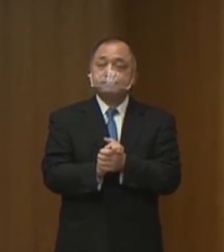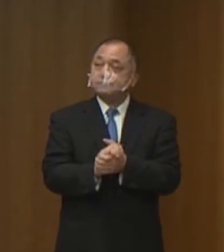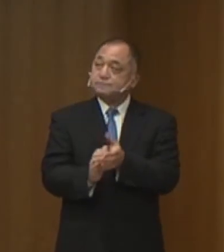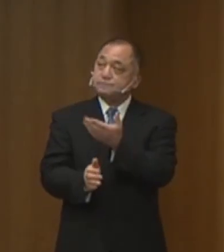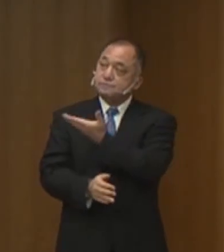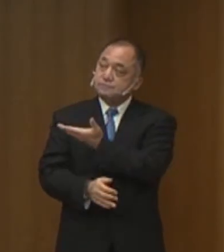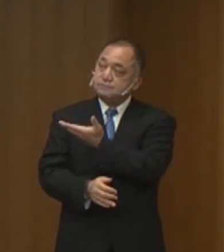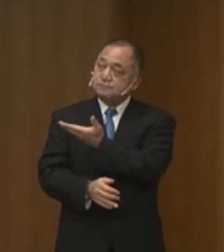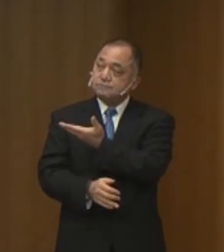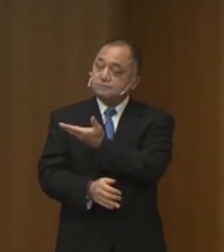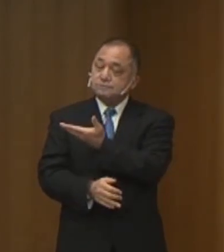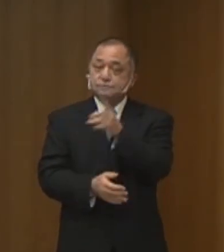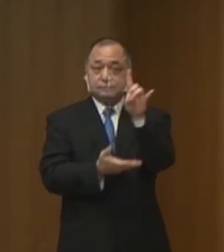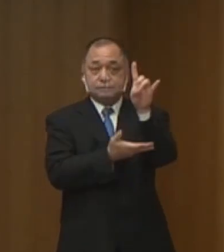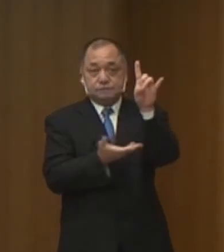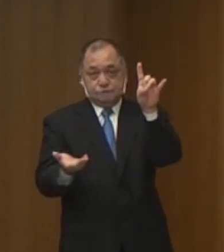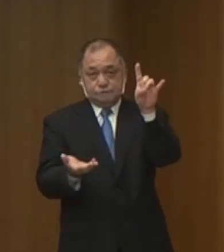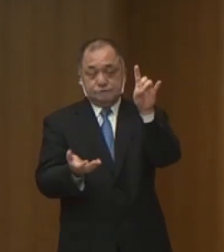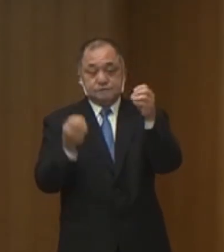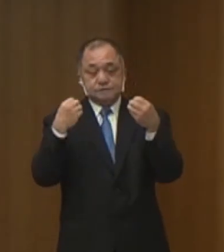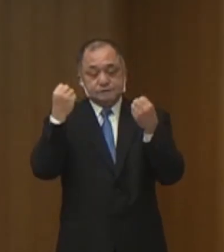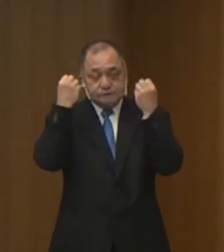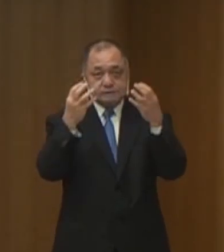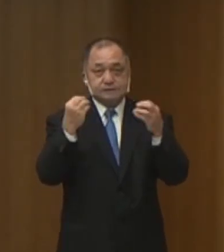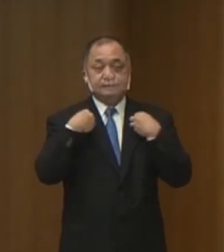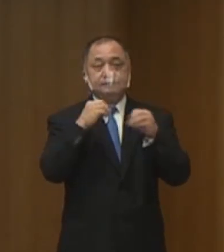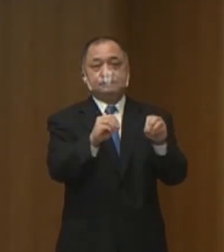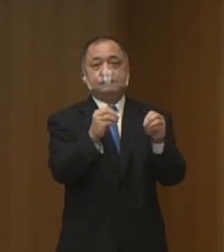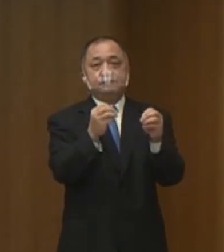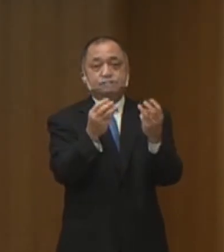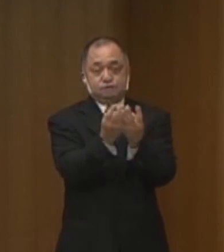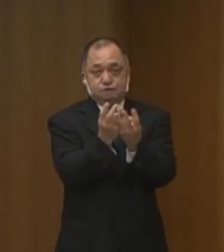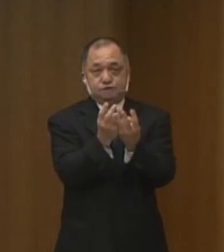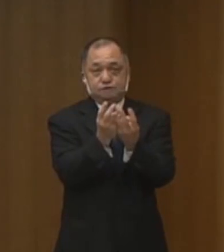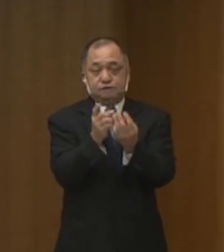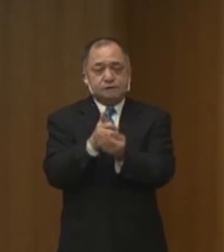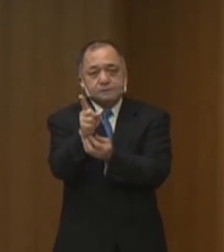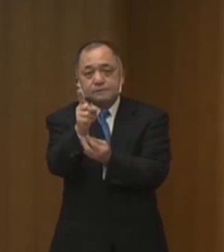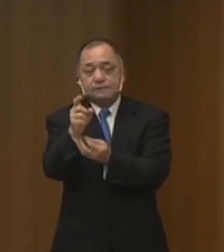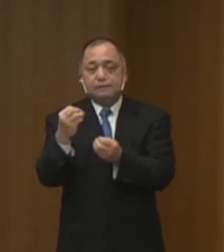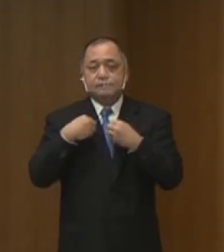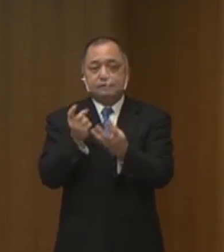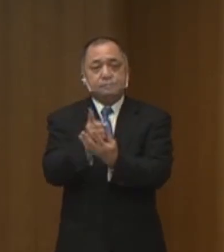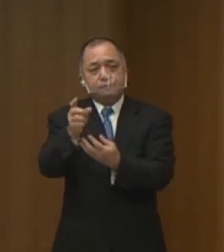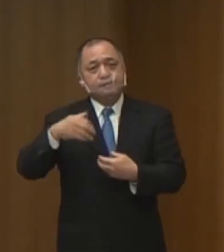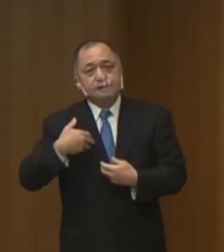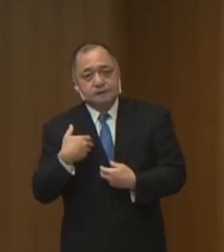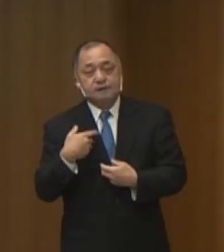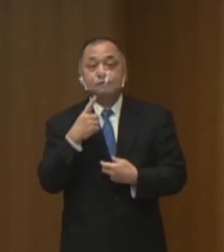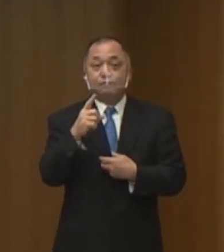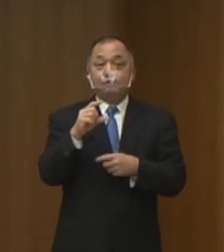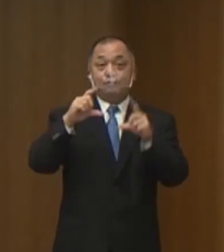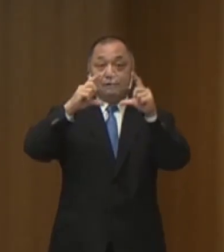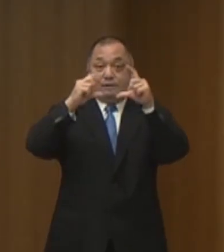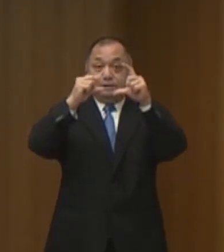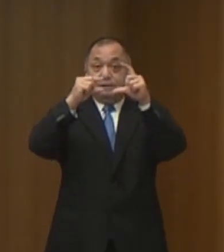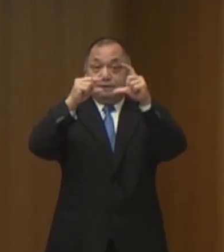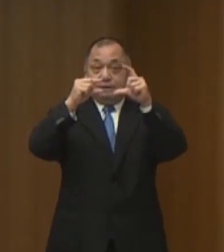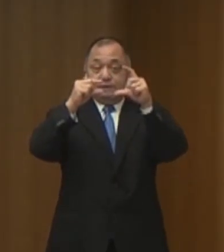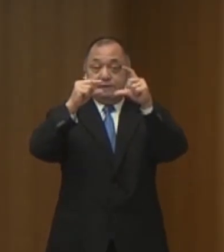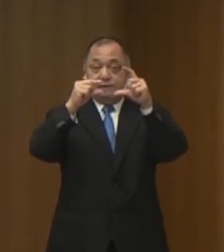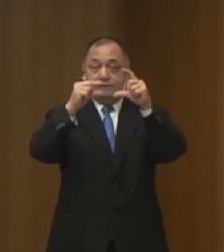このいくつかの指標ということで、新規感染者数や感染経路不明、リンクなし、経路わからないよという方の割合が、そ